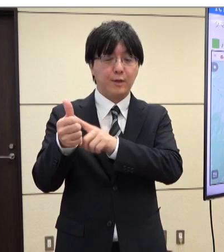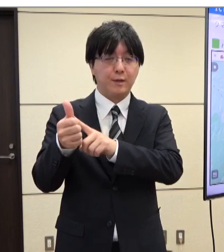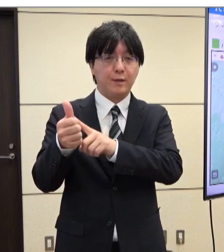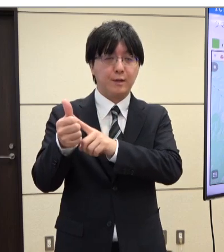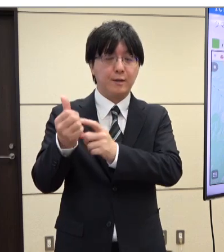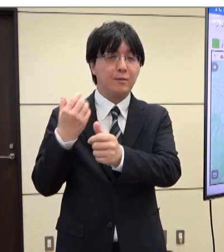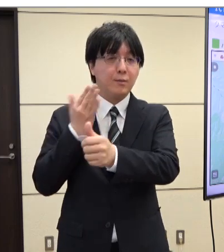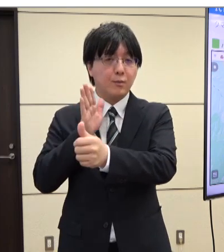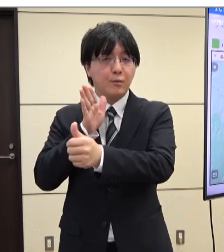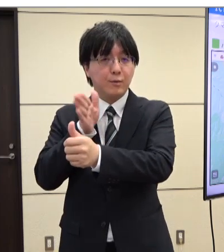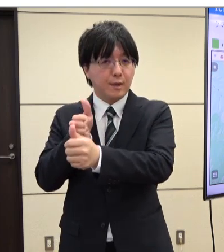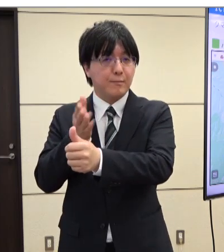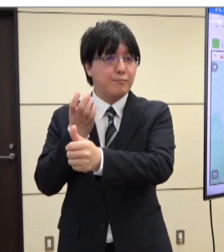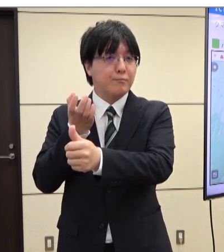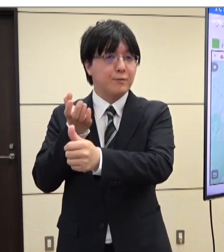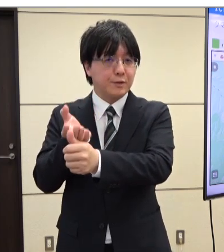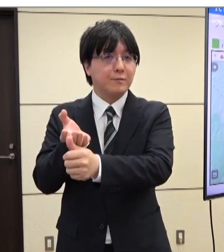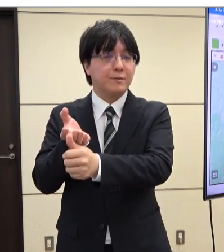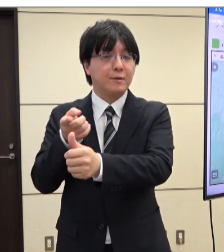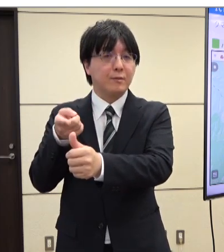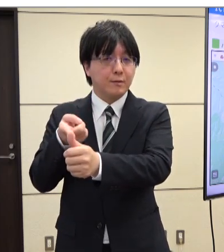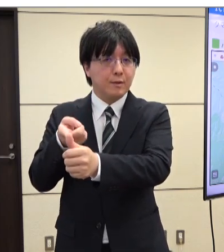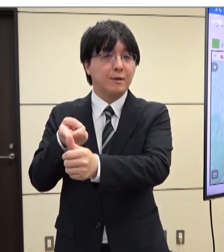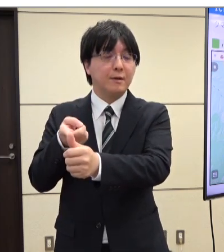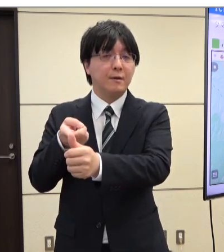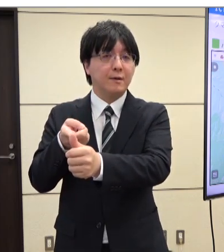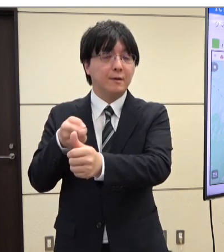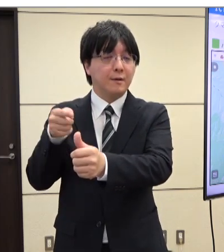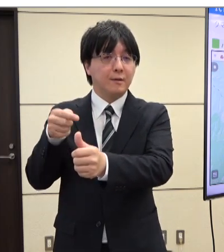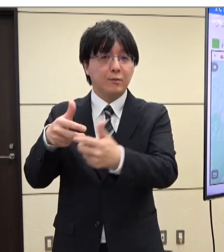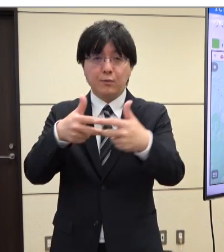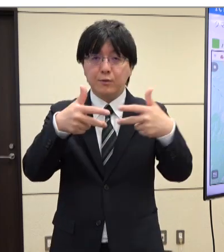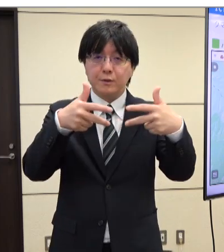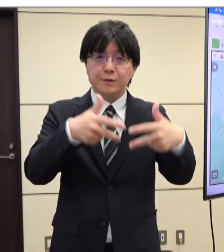してるんですが、でこの仕組みはその望月先生と